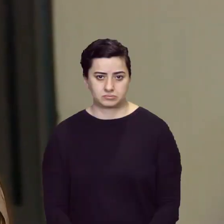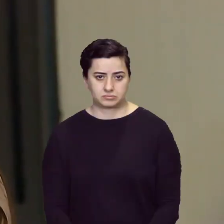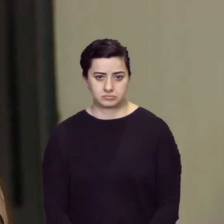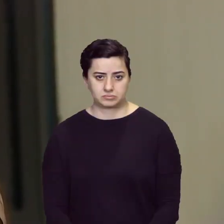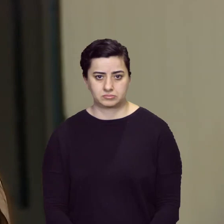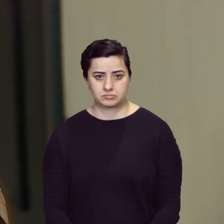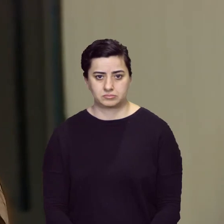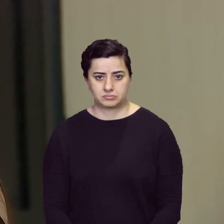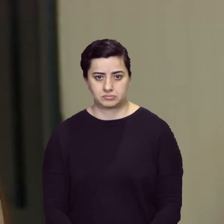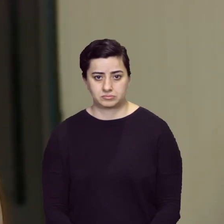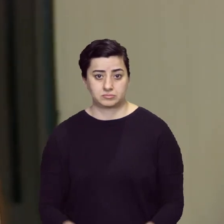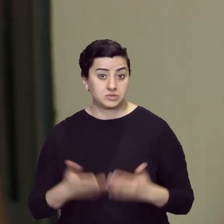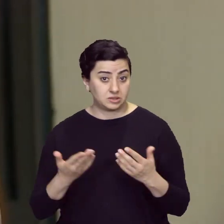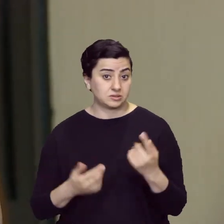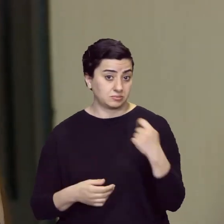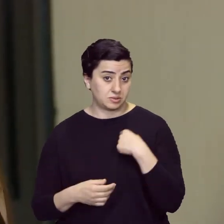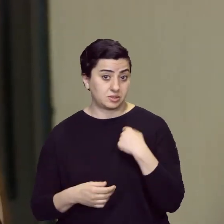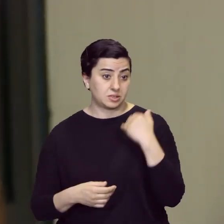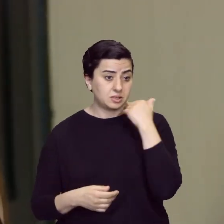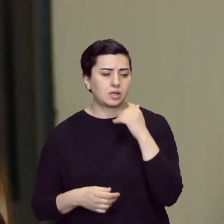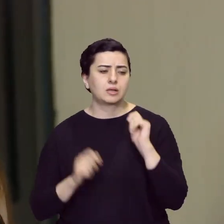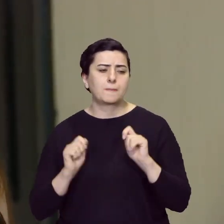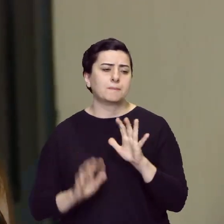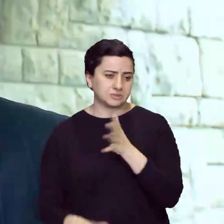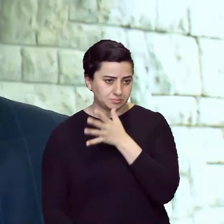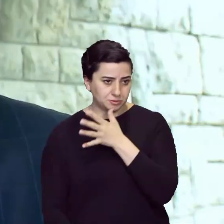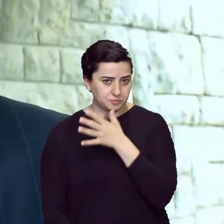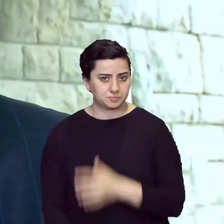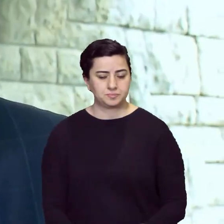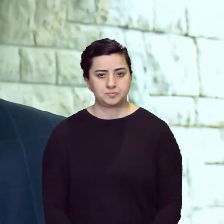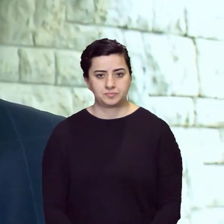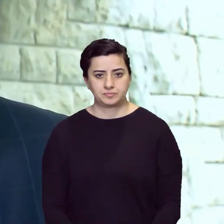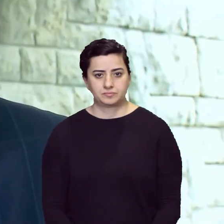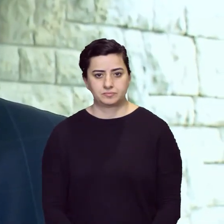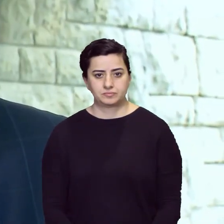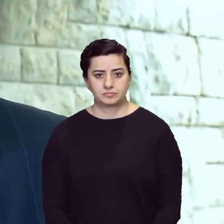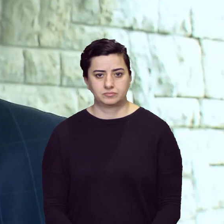Zaten senin bana yalan söylemeyeceğini biliyorum.